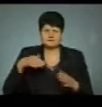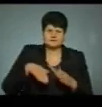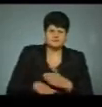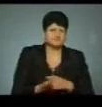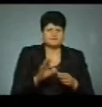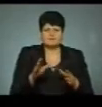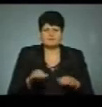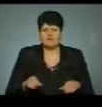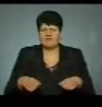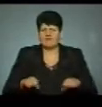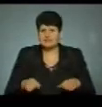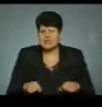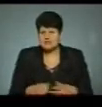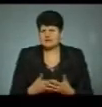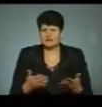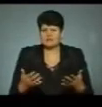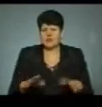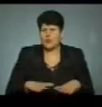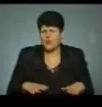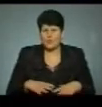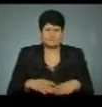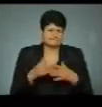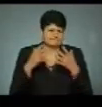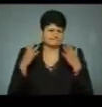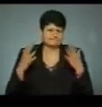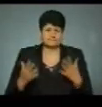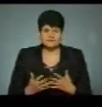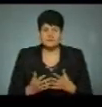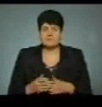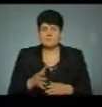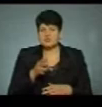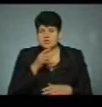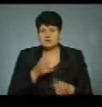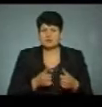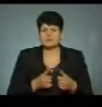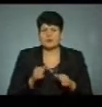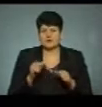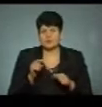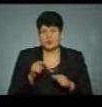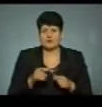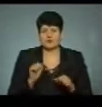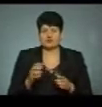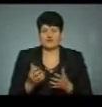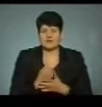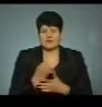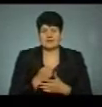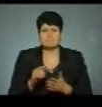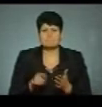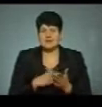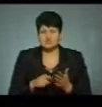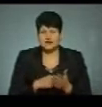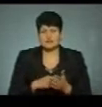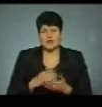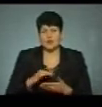квадроцикли, коні, уазики. Під час конкурсів на відпочинку діти зможуть виграти ювелірні вироби, планшети, телефони та